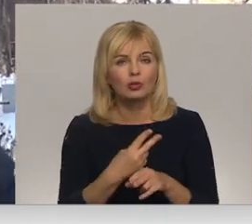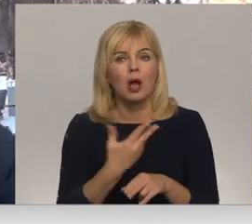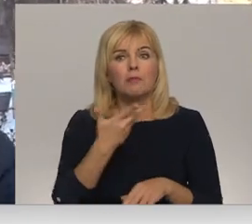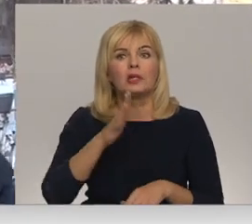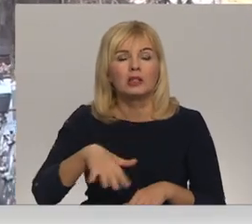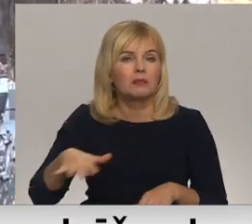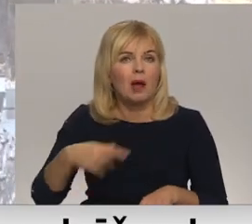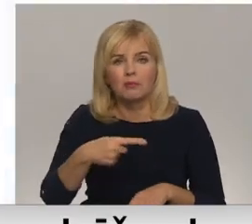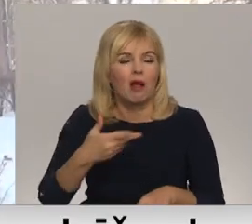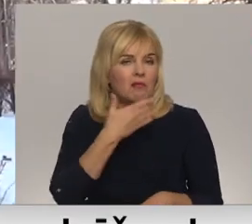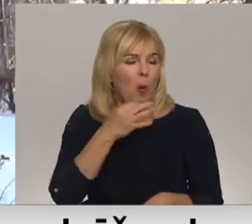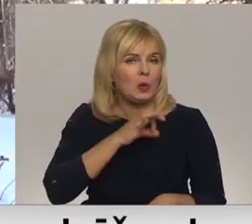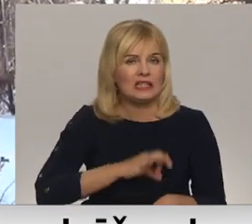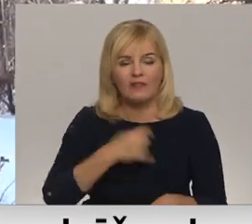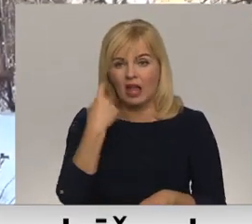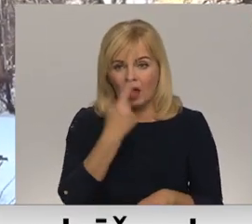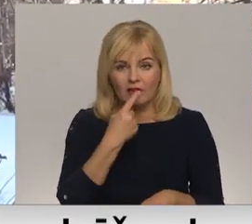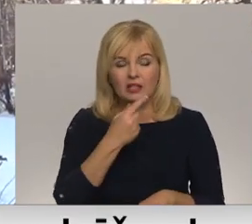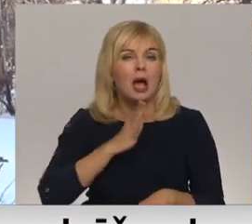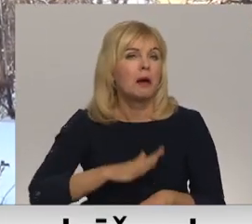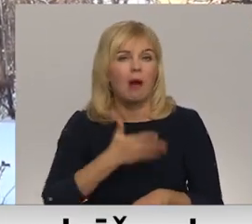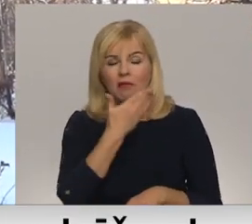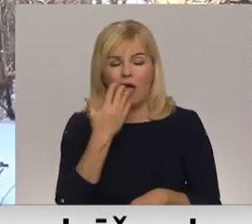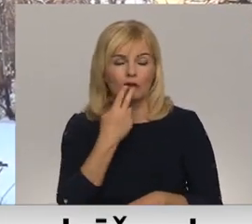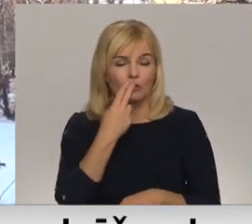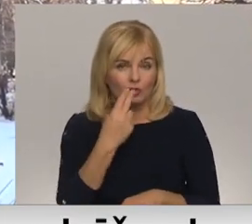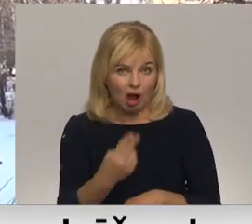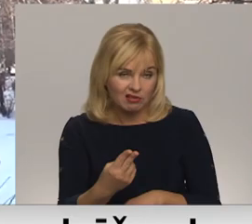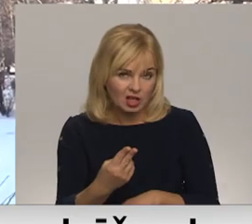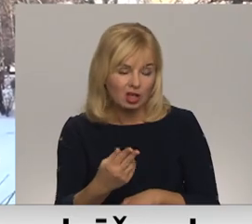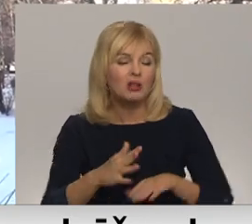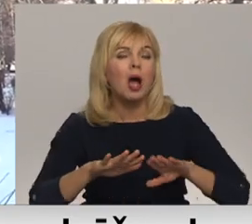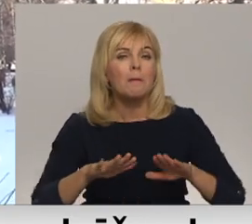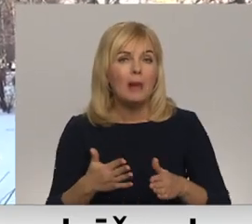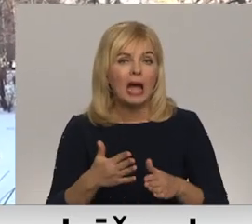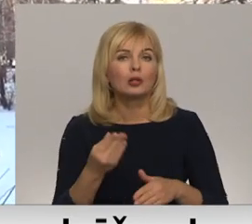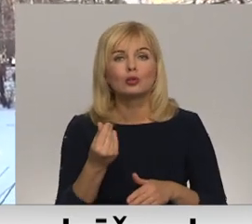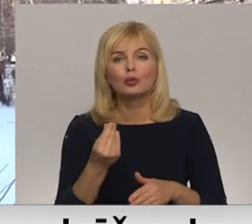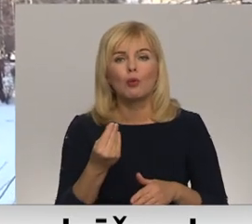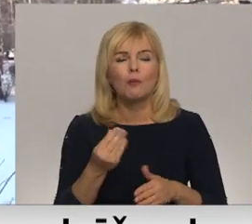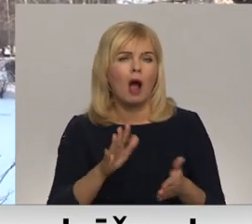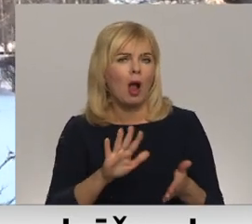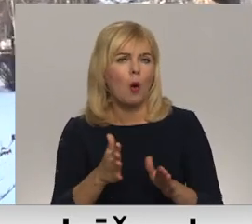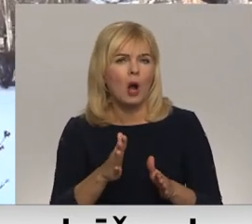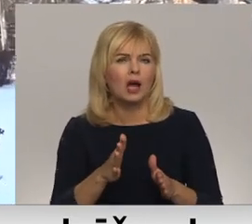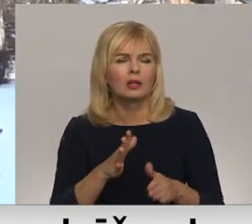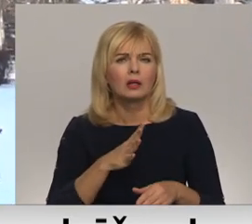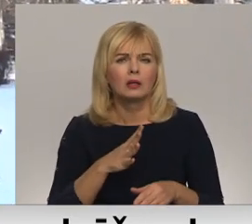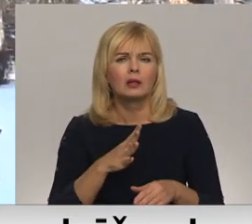vispār, nu, tas nav izdevīgi nevienam. Pagaidām neesmu skatījies, bet mums summā ir kaut kādi, cik kaut